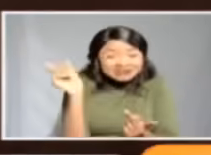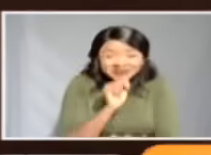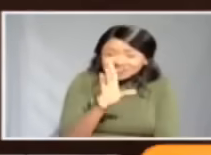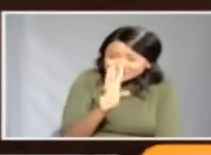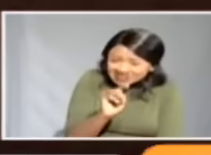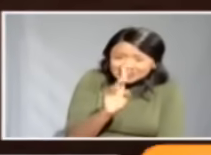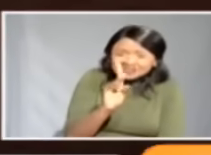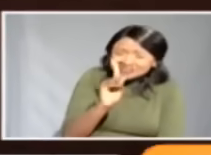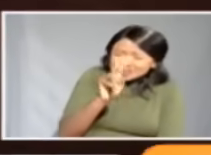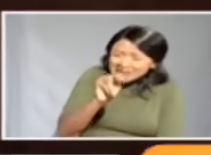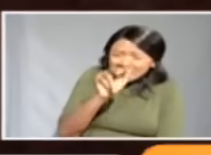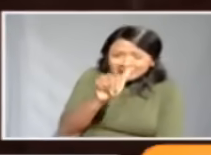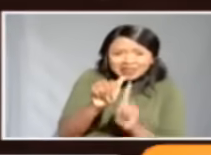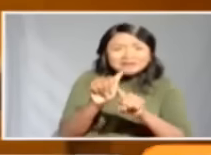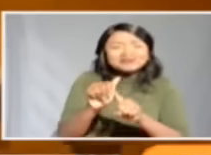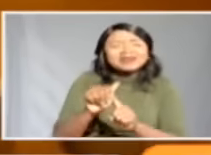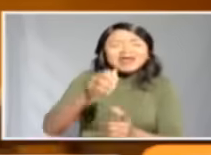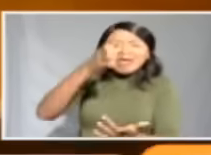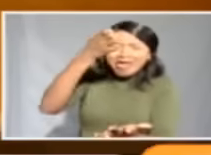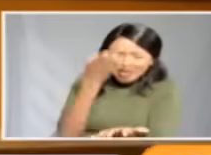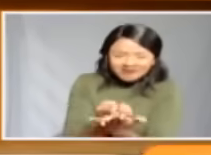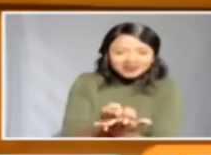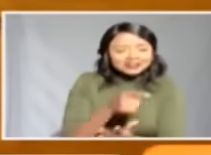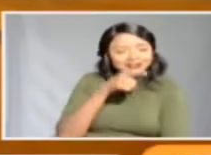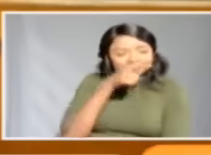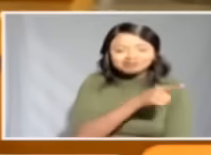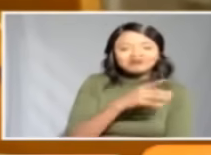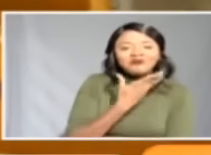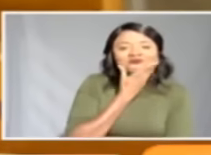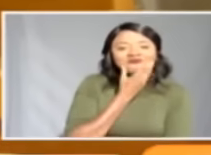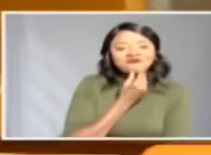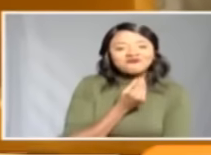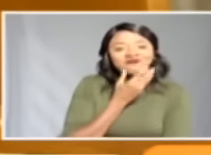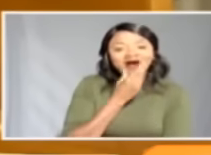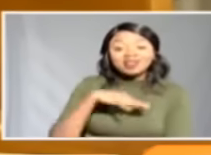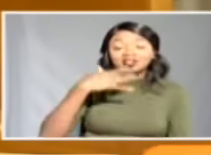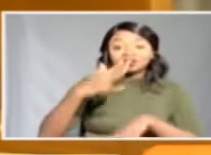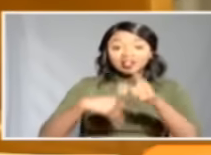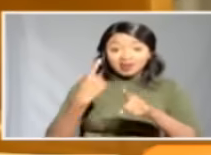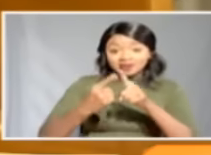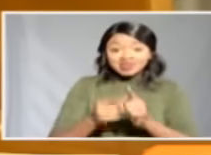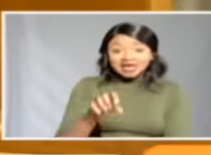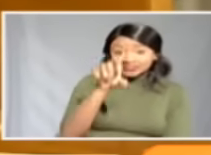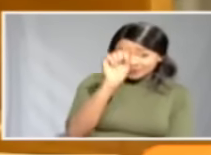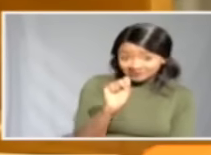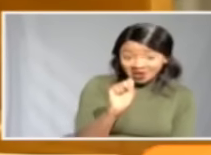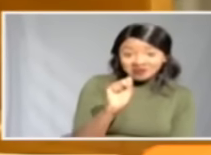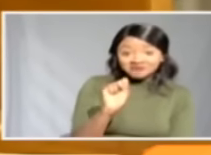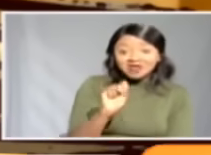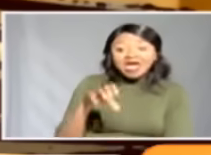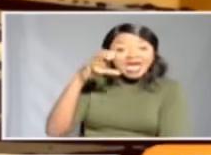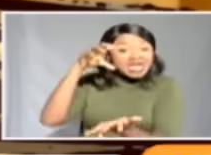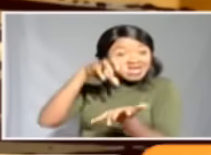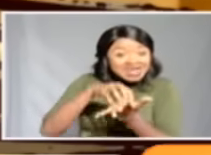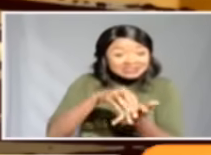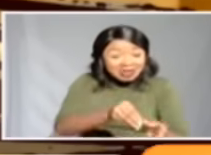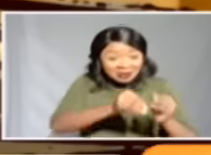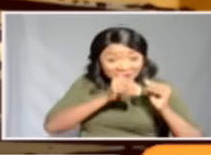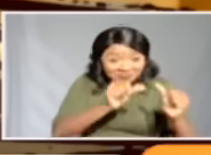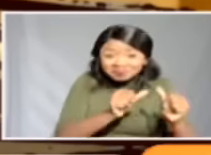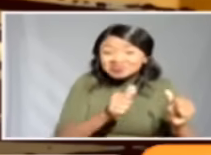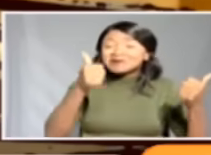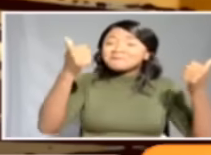ukarudiwa tena na kuthibitisha yeye ndiye baba mtoto. Miaka 5 baadaye, kesi bado